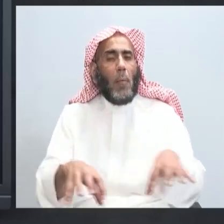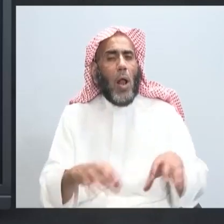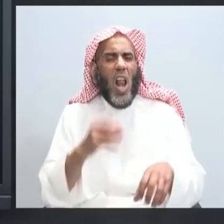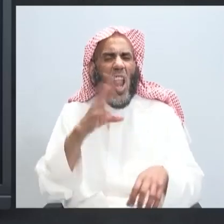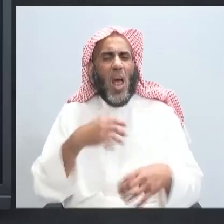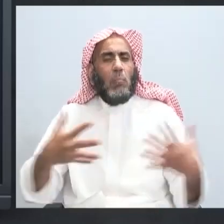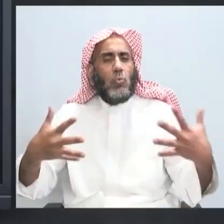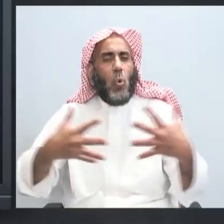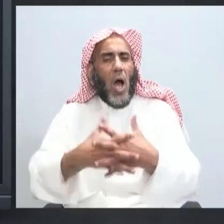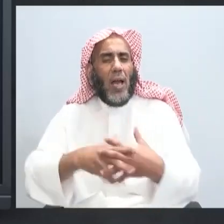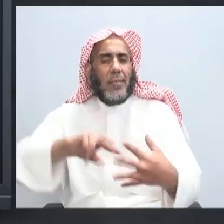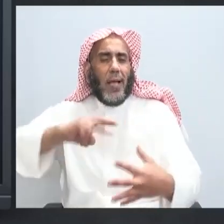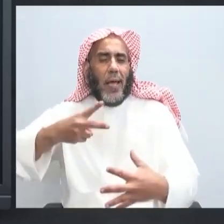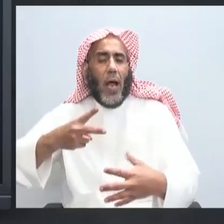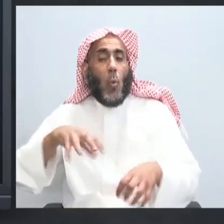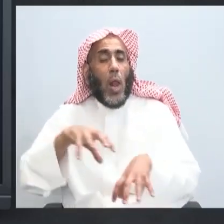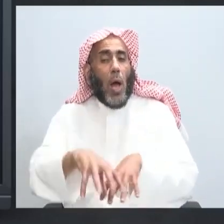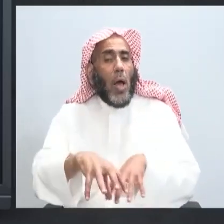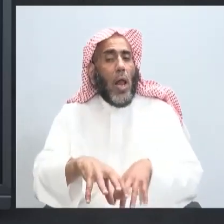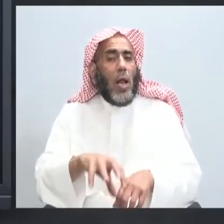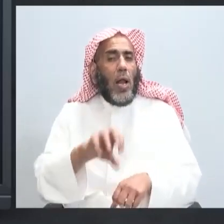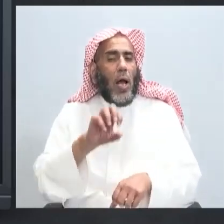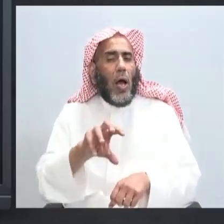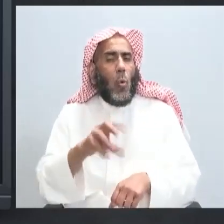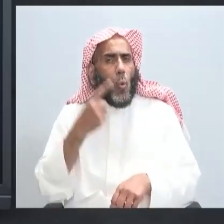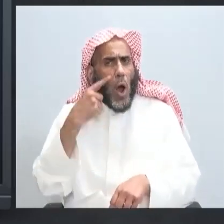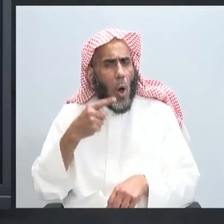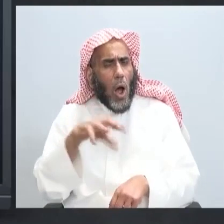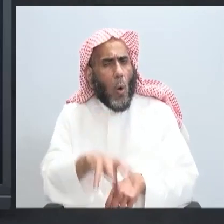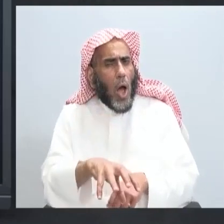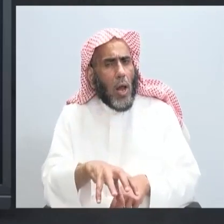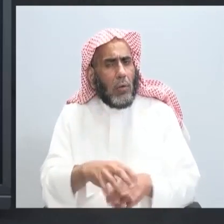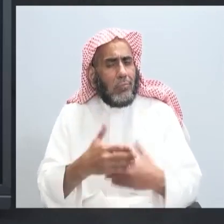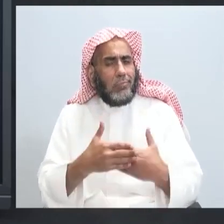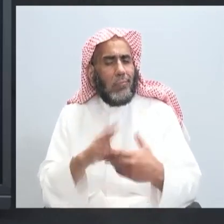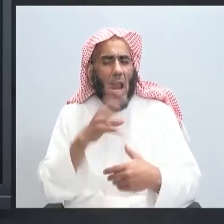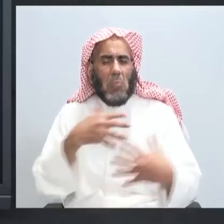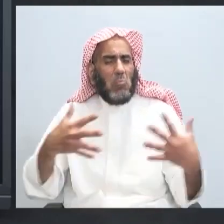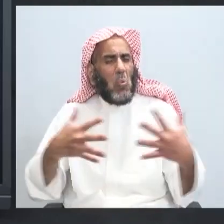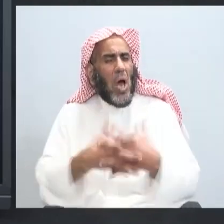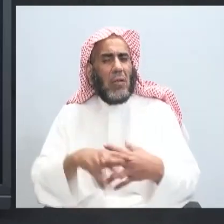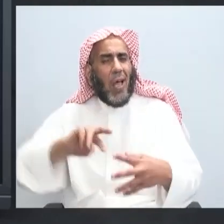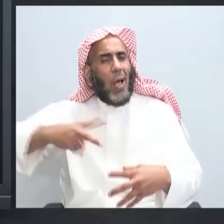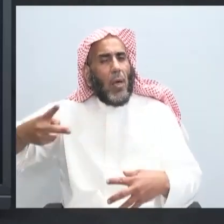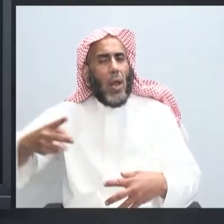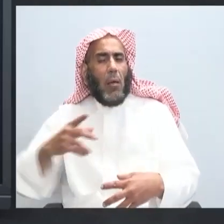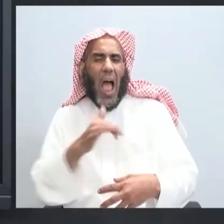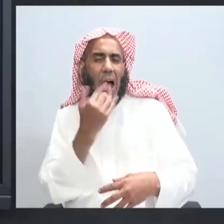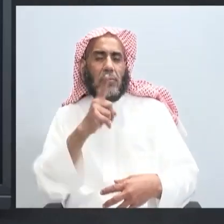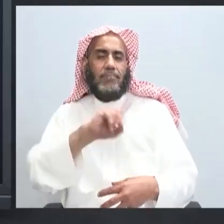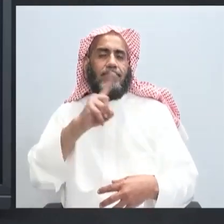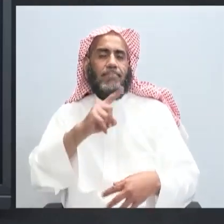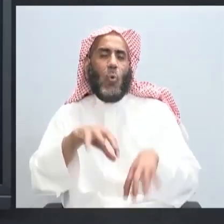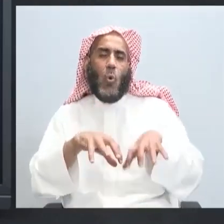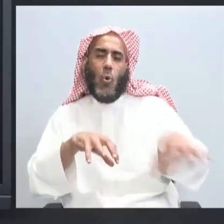تخالط غيرها او القبائل التي يعني را راوا انها هي يعني لم تخالط اي قبيله او تخالط اعاجم لذلك